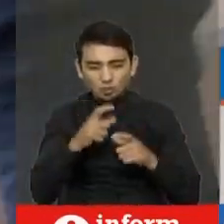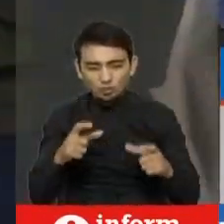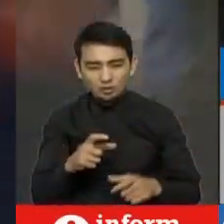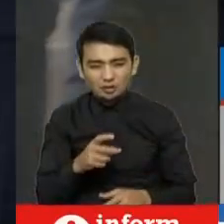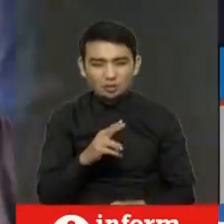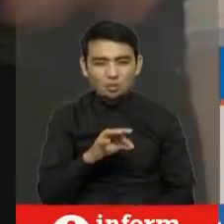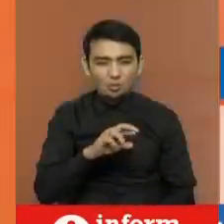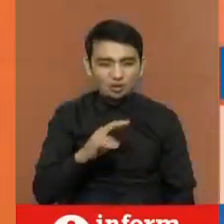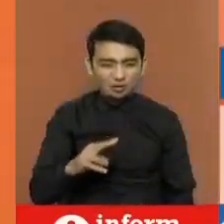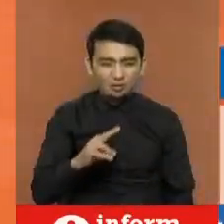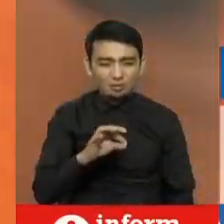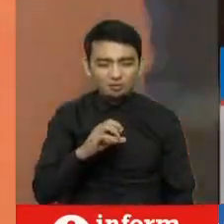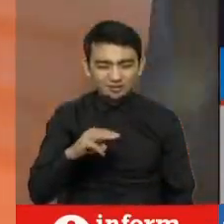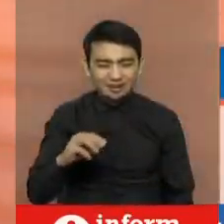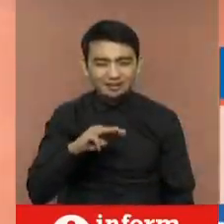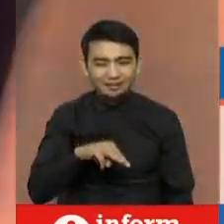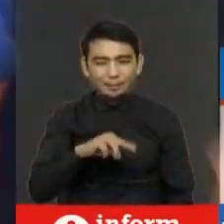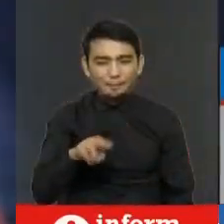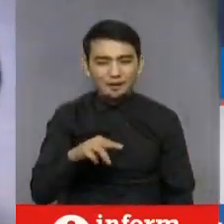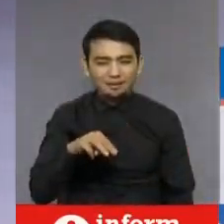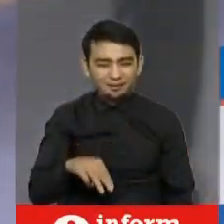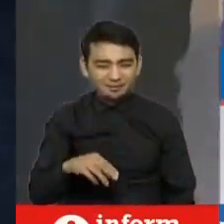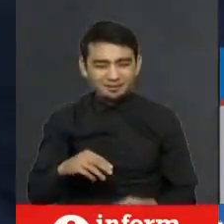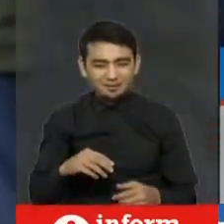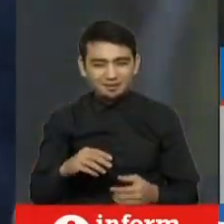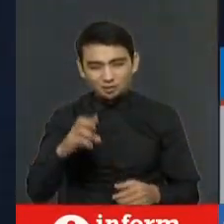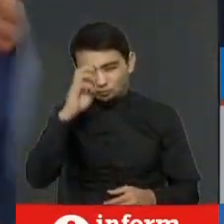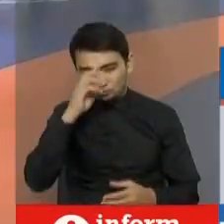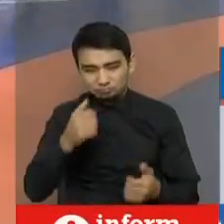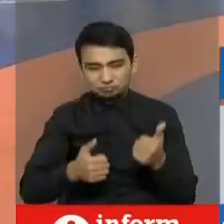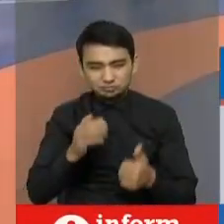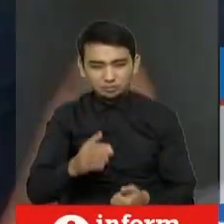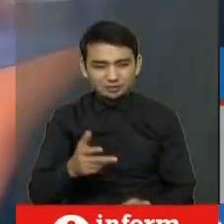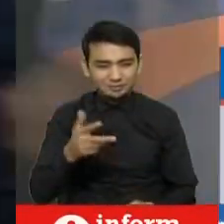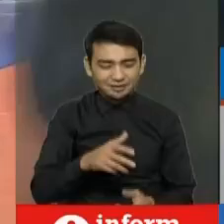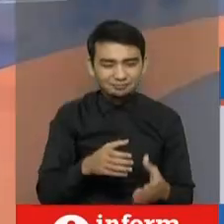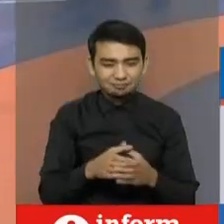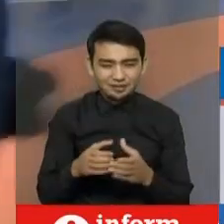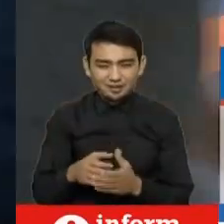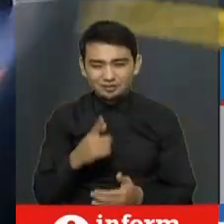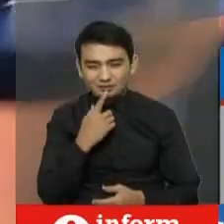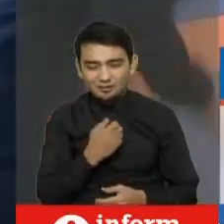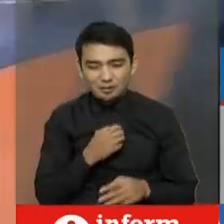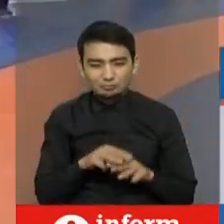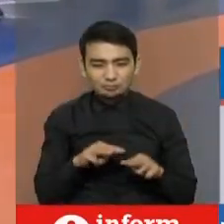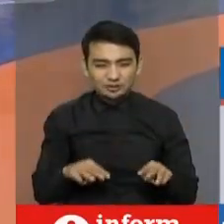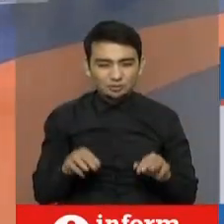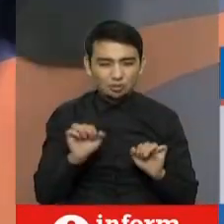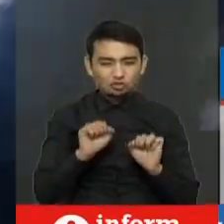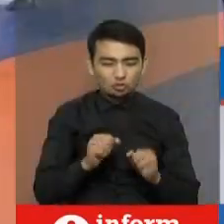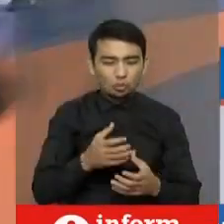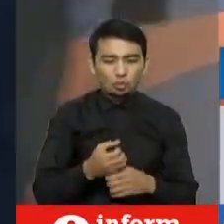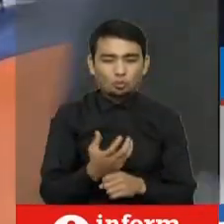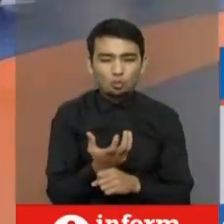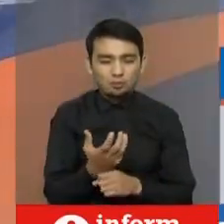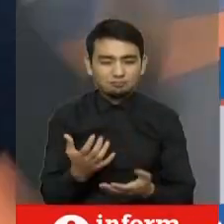ұрыстан ТМД елдерінің чемпионатына дайындалып жатыр. Әрі кіл мықтылардан жасақталған 3 құрама қорғаныс министрінің кубогы үшін де таласпақ. Пікірлерінше бір